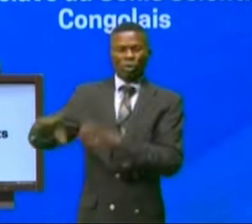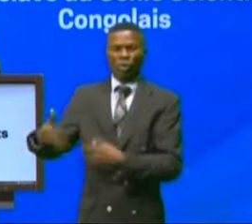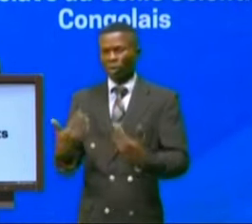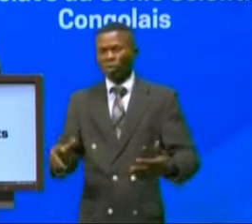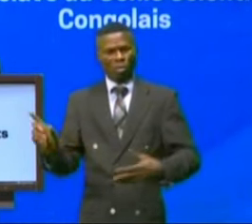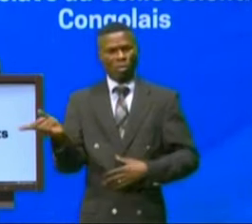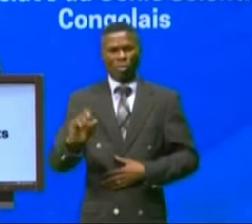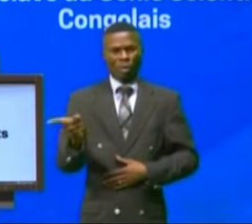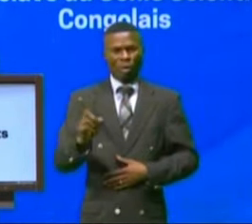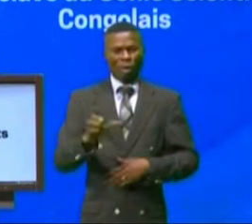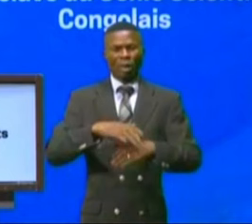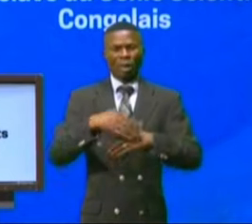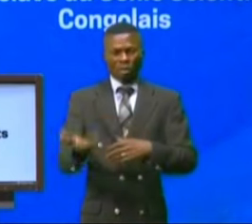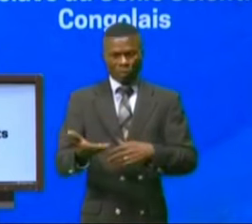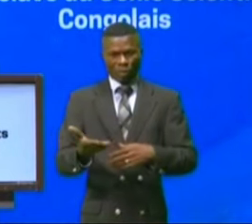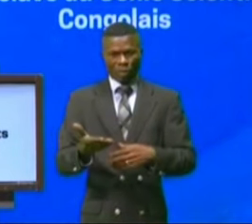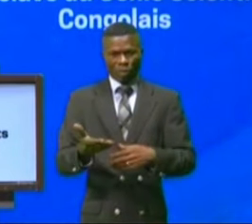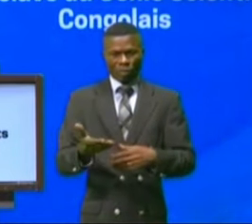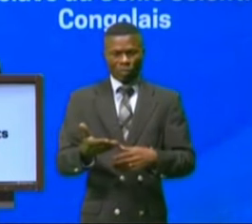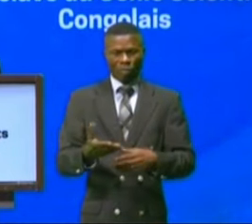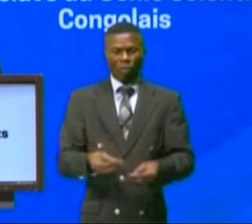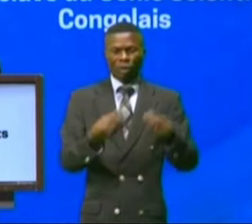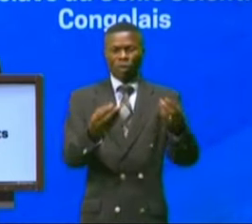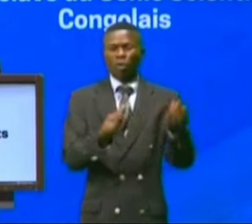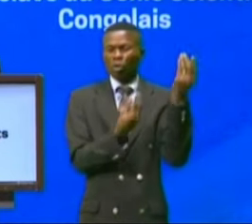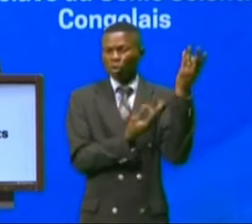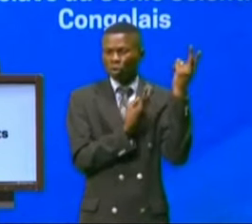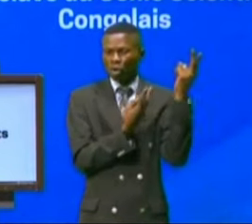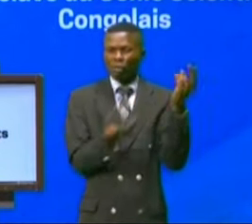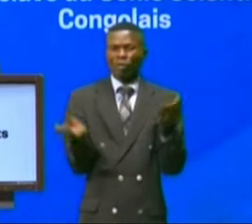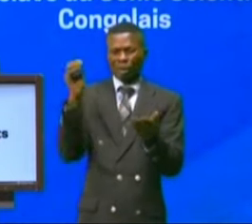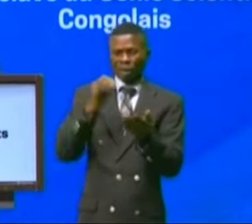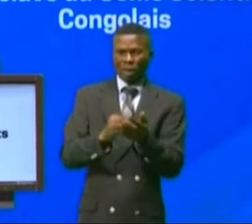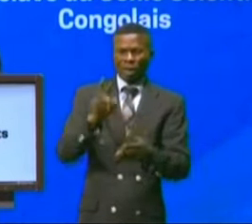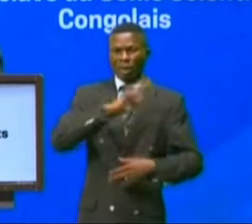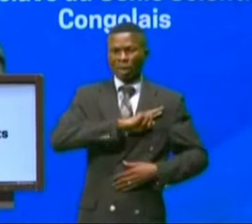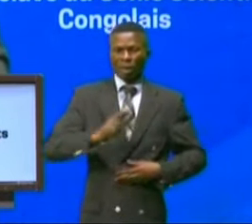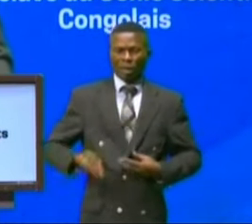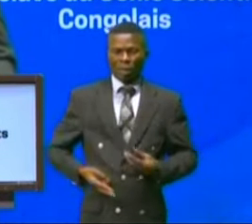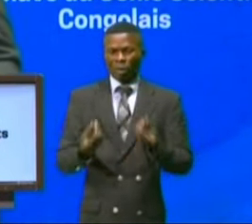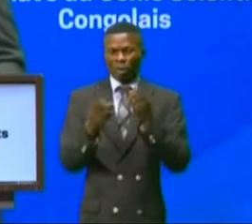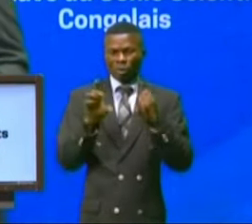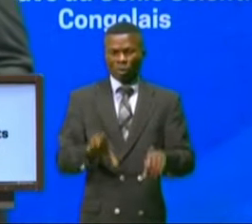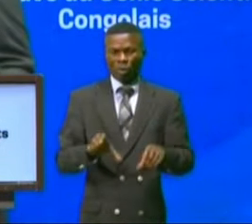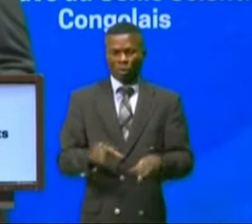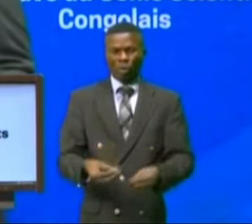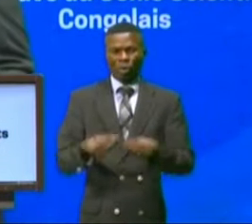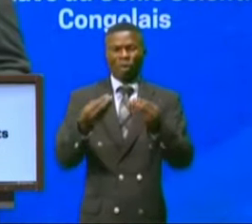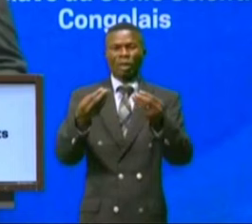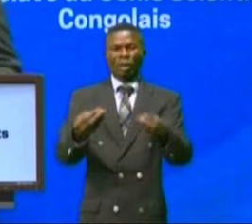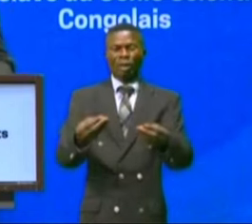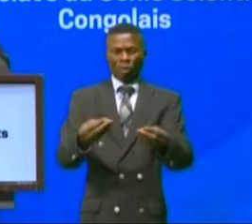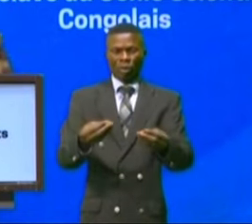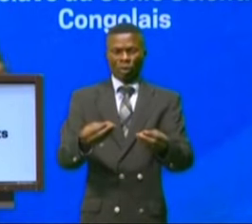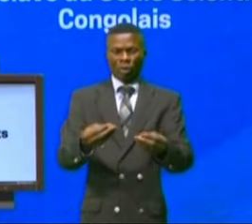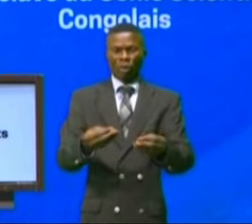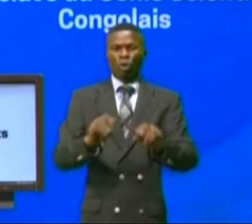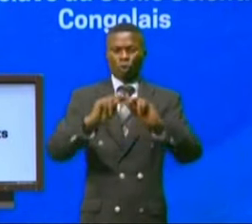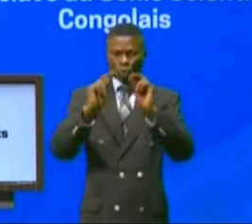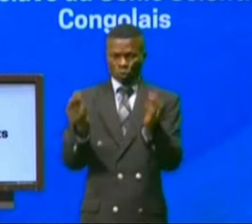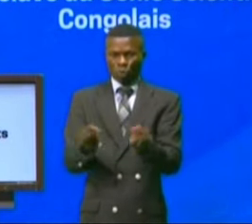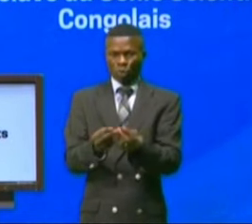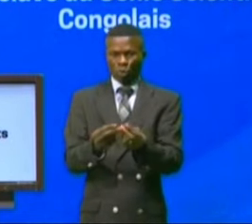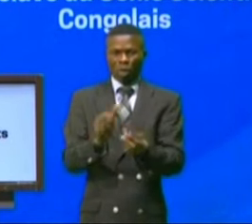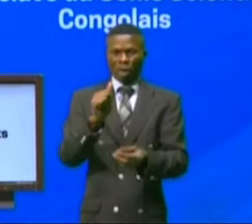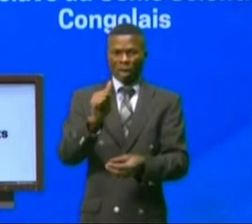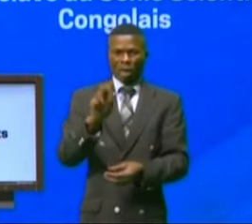ça, et puis comment on peut y mettre de la valeur ajoutée. La République a mis en place des structures comme la